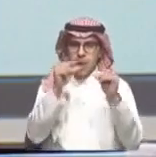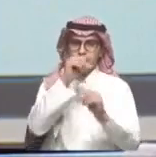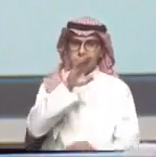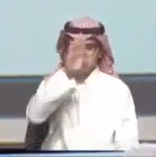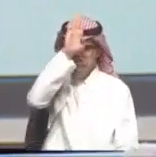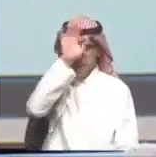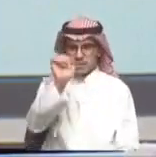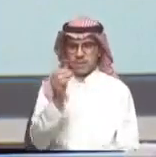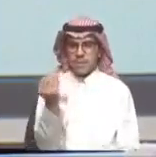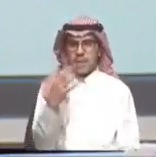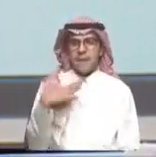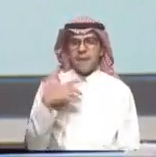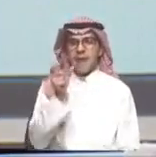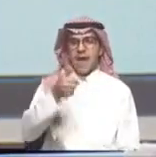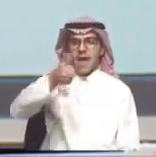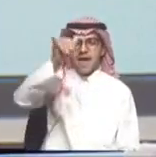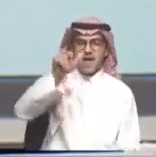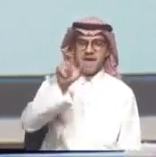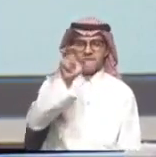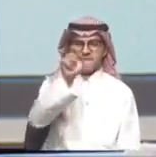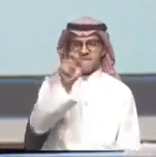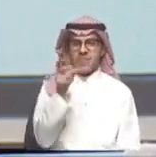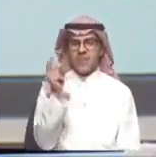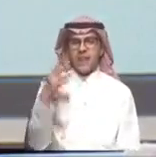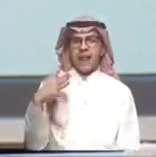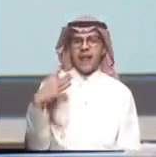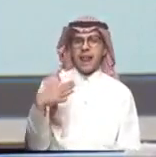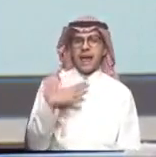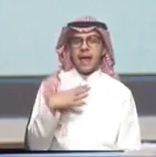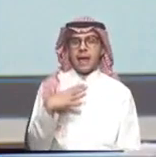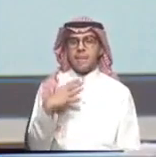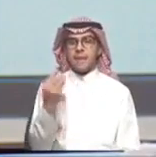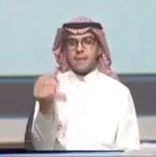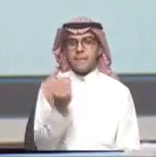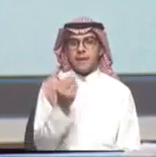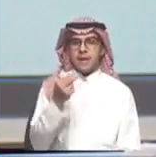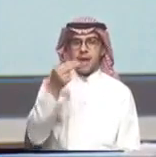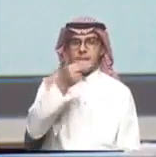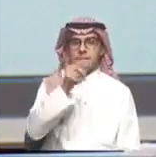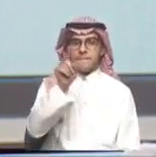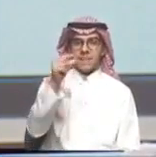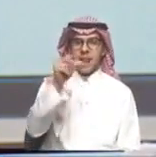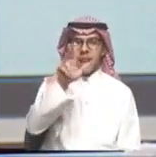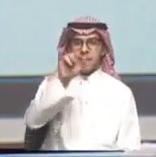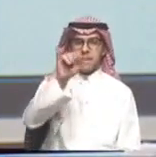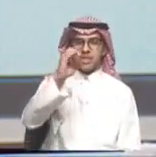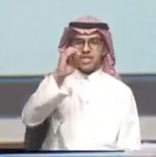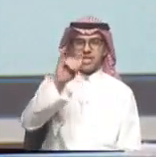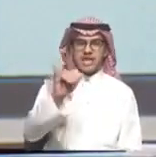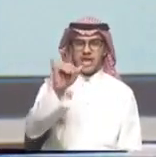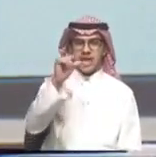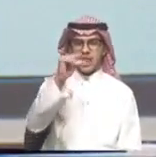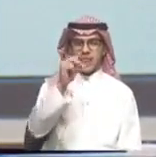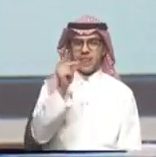وصاحب السمو الملكي الأمير نايف بن سلمان بن عبد العزيز وصاحب السمو الملكي الأمير عبد المجيد بن عبد الإله بن عبد